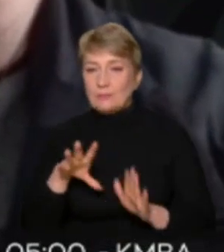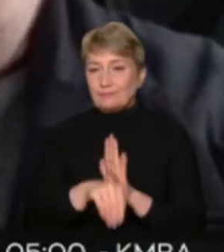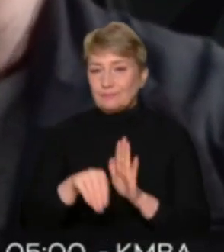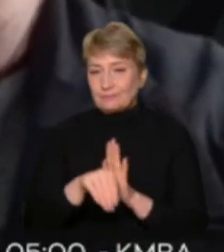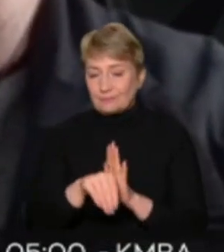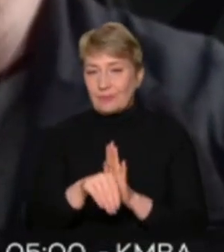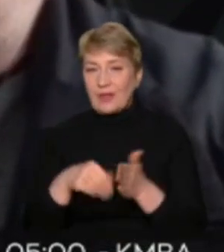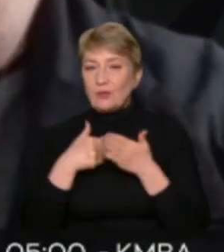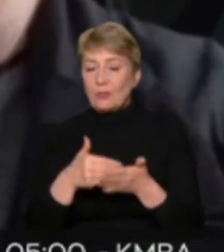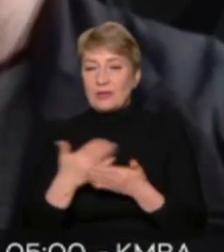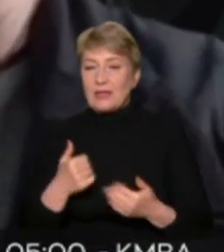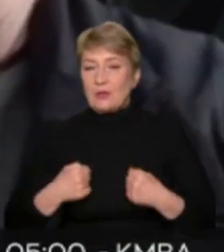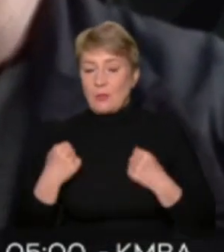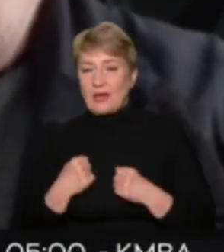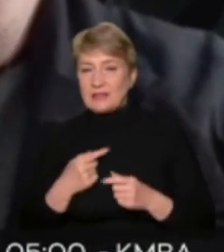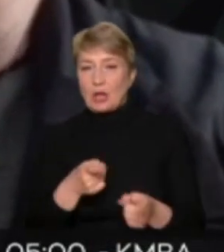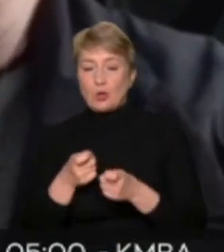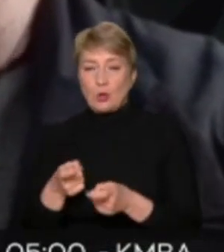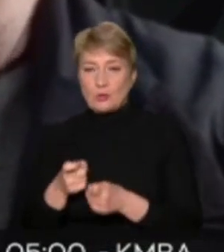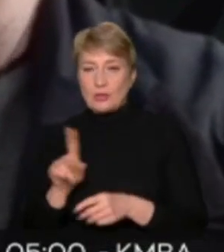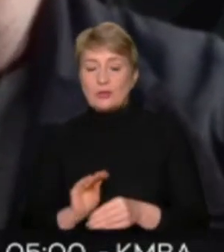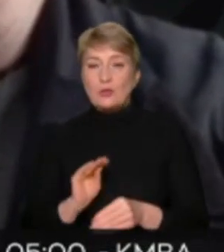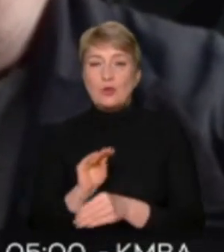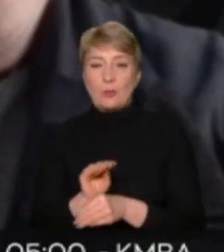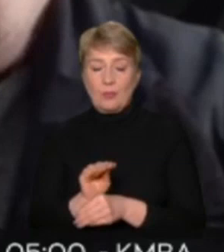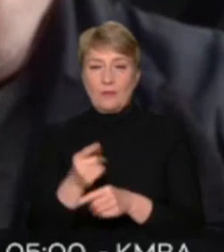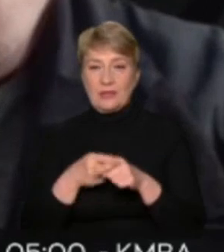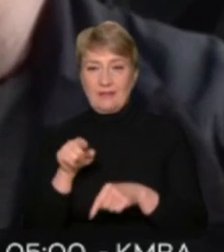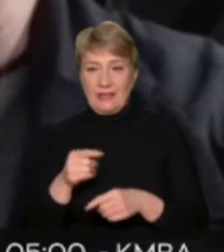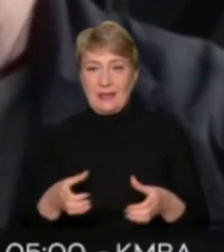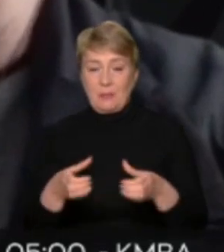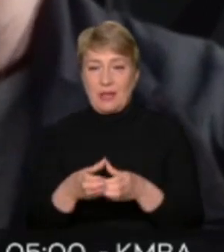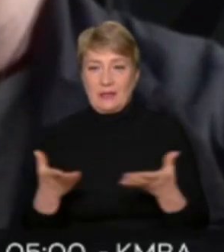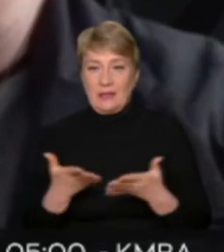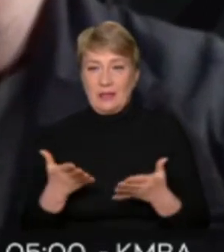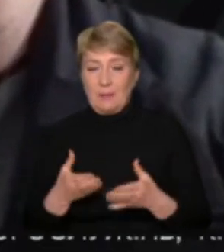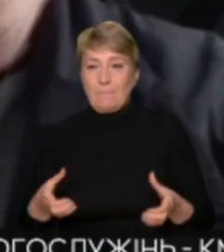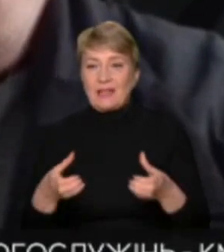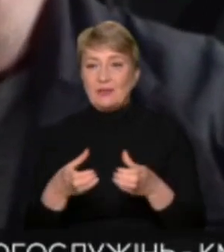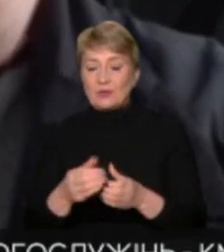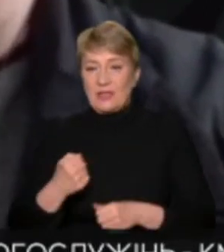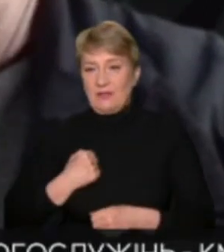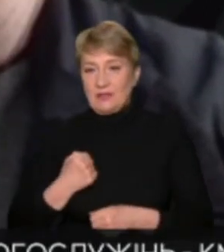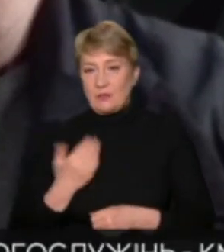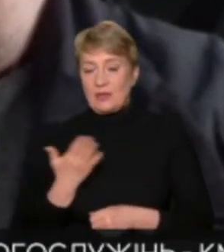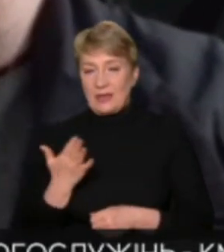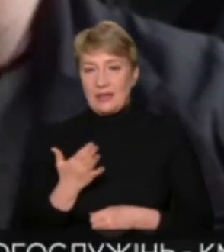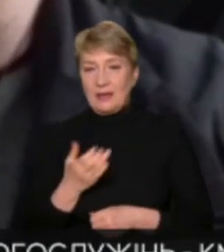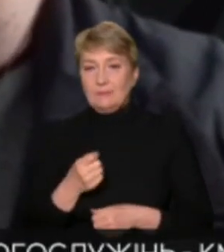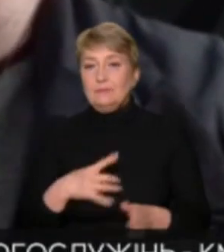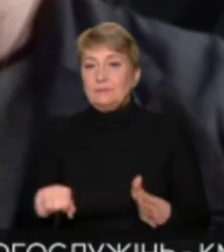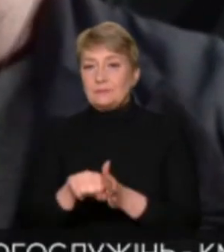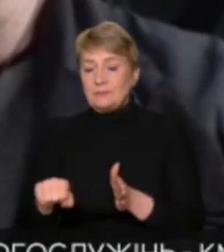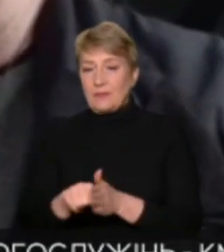які вони намагаються долучити, для того, щоб поповнити ті бригади, ну, ті підрозділи військові, які несуть втрати. А в ідеалі